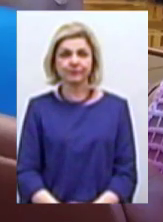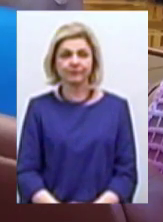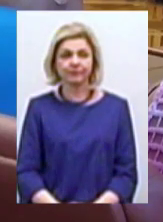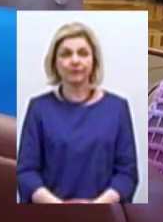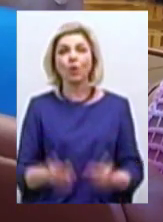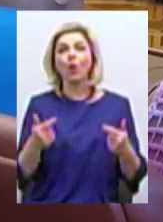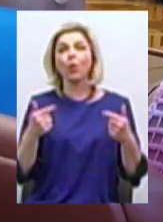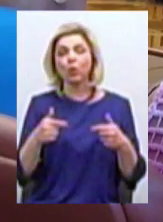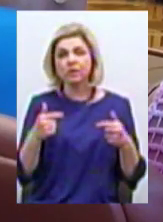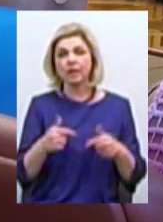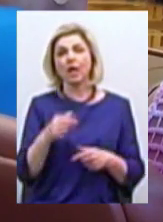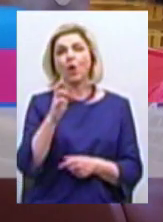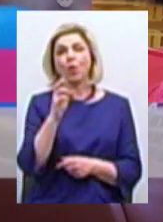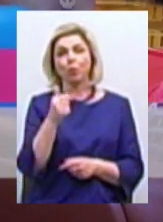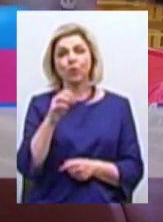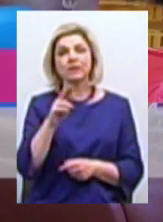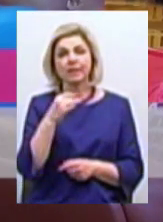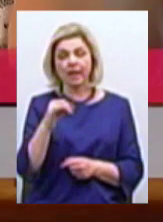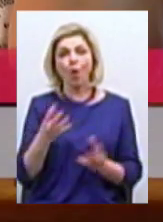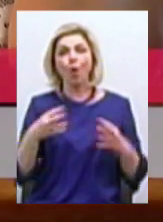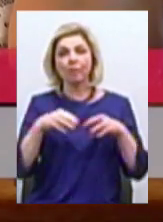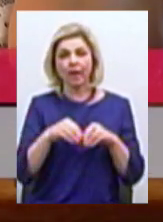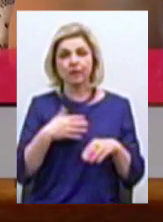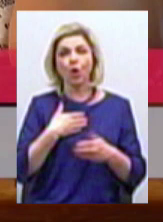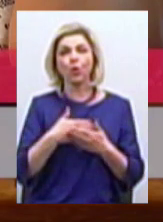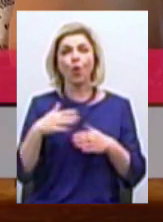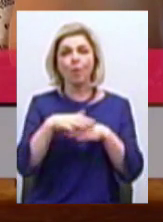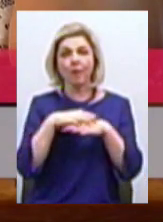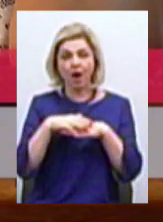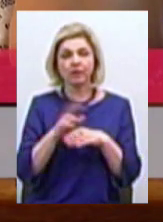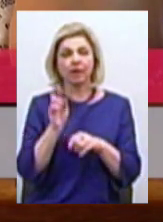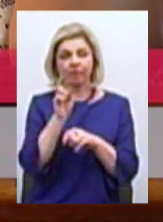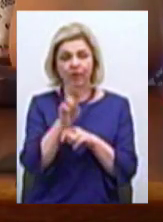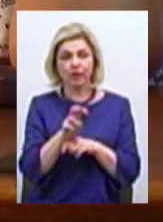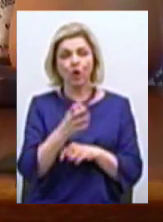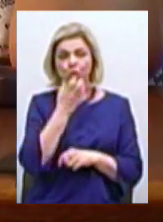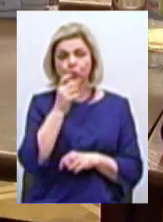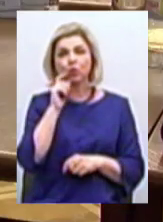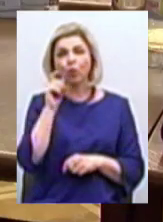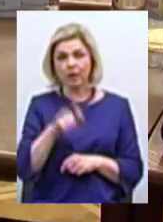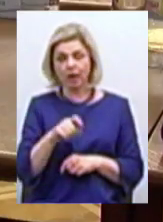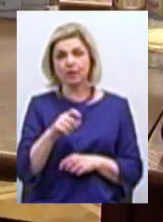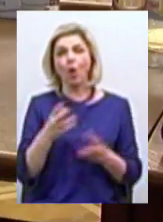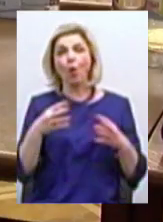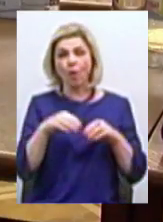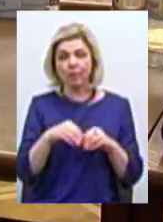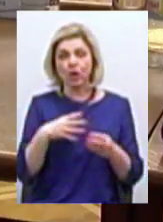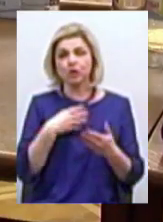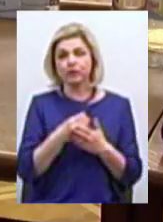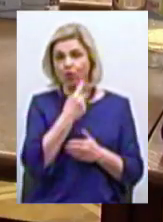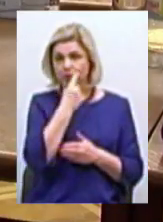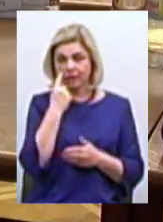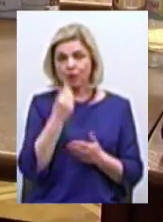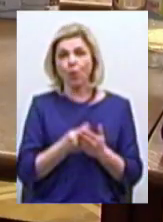Гості з Бузької та Прибужанівської об'єднаних територіальних громад відвідали гідрооб'єкти Южноукраїнського енергокомплексу. На власні очі оцінили